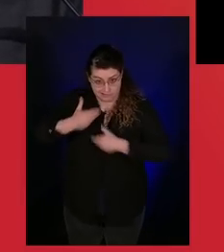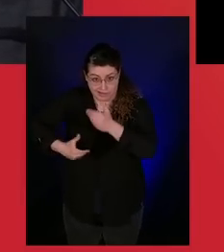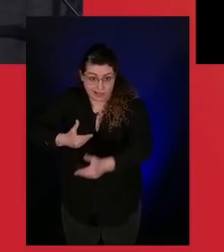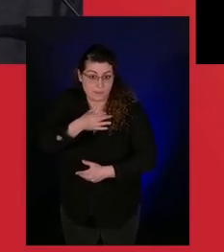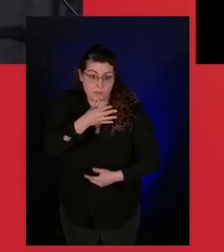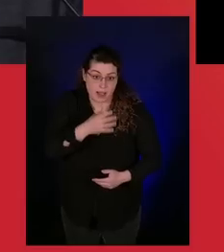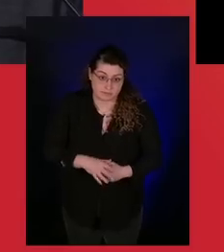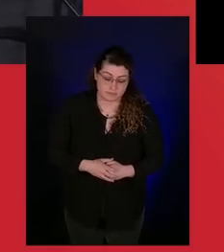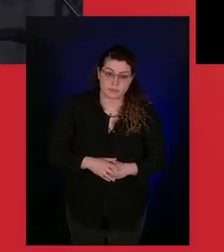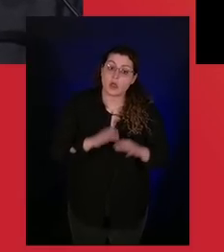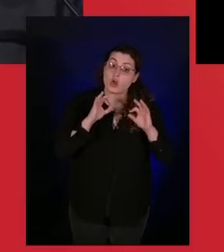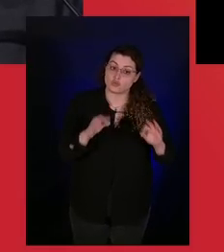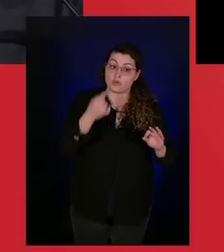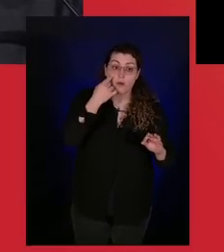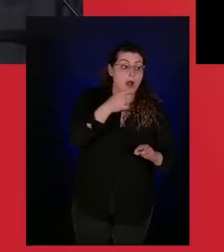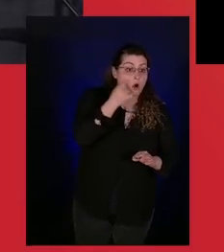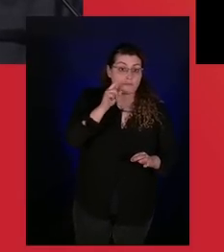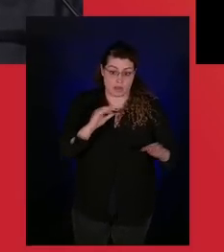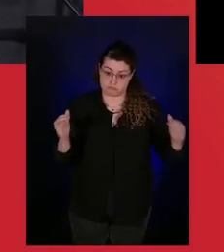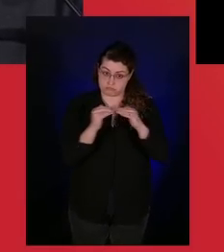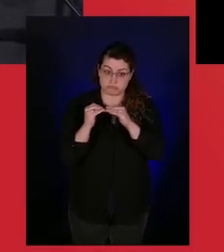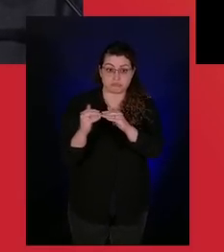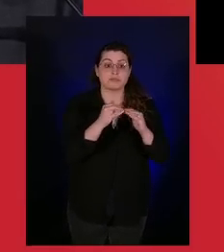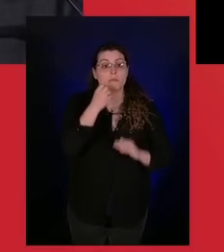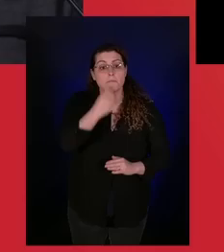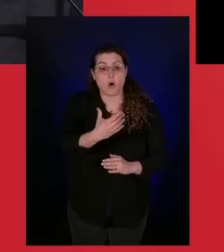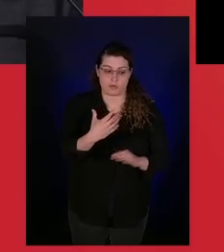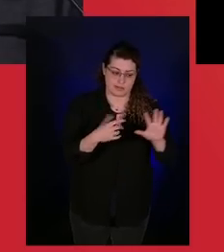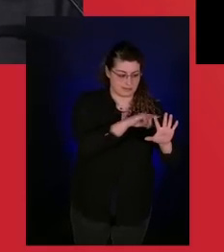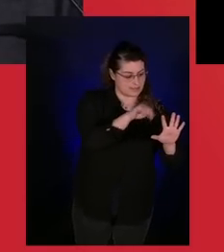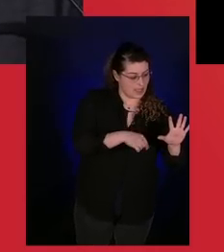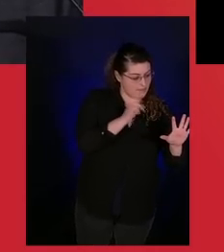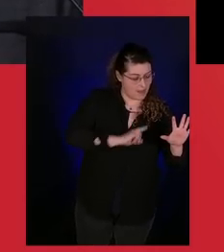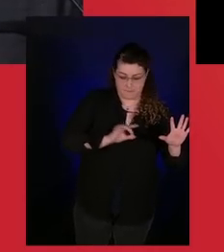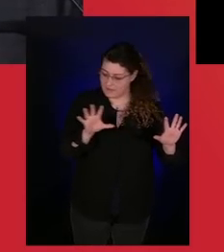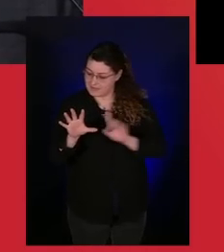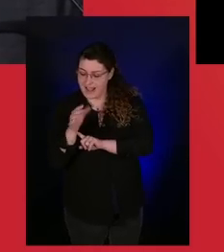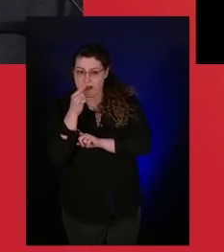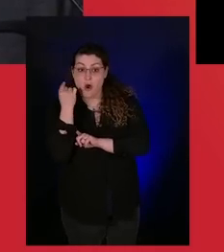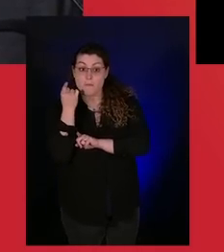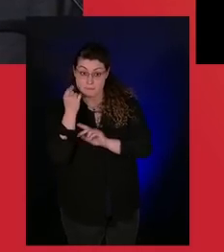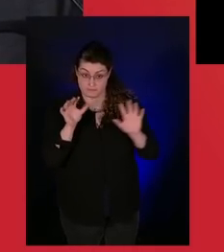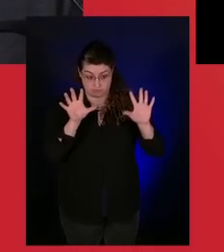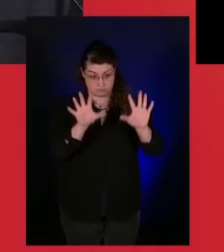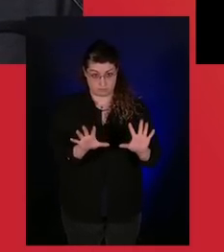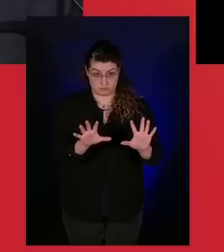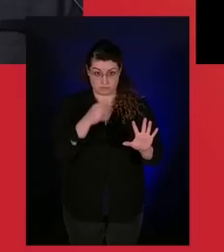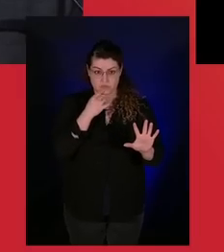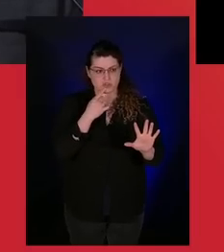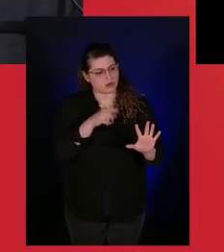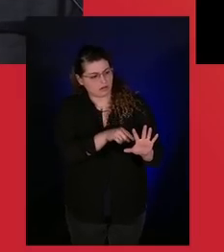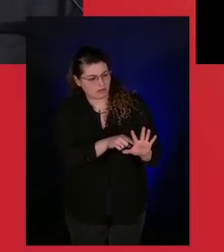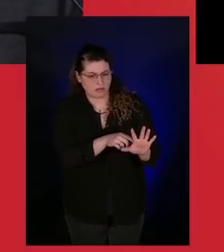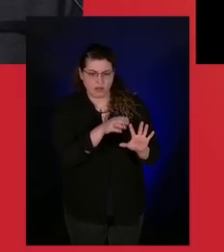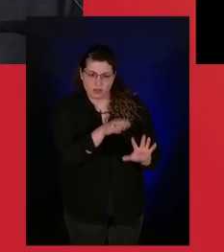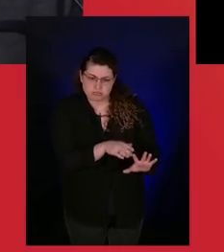remarquez, la parité est au rendez-vous. 5 femmes, 5 hommes. Elle ne saurait être ni secondaire, ni